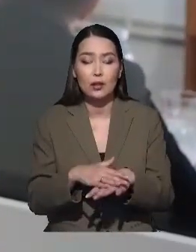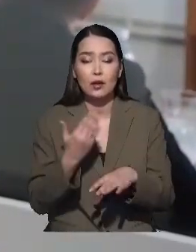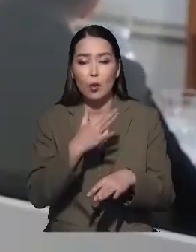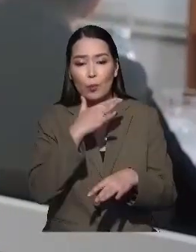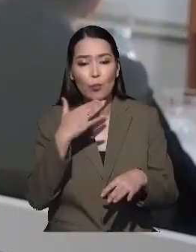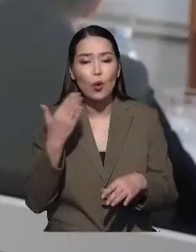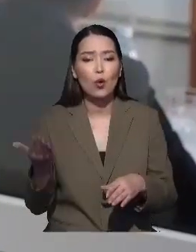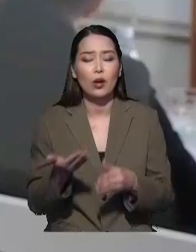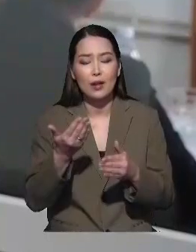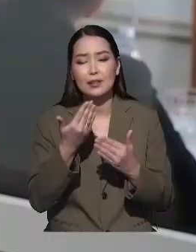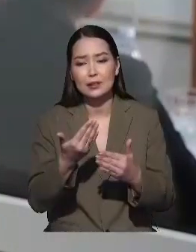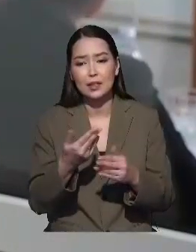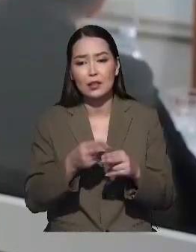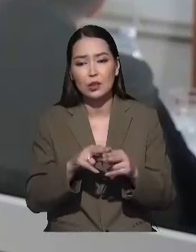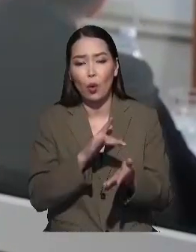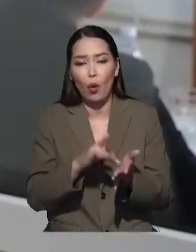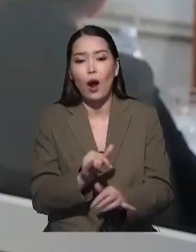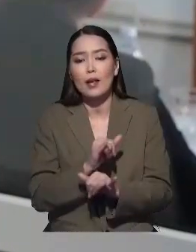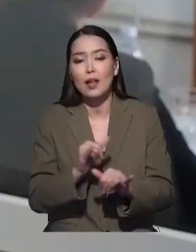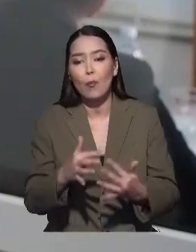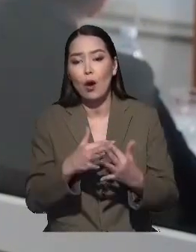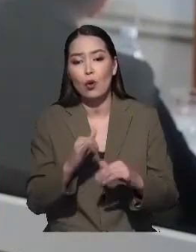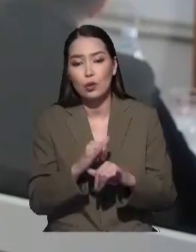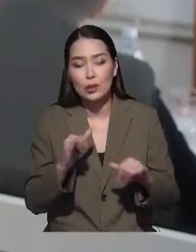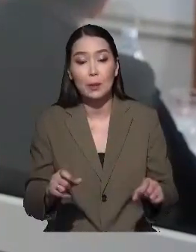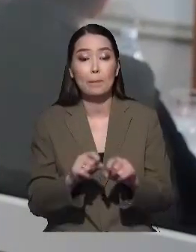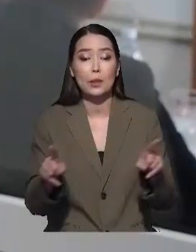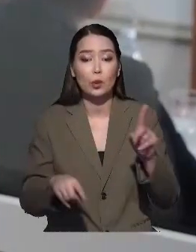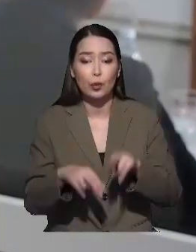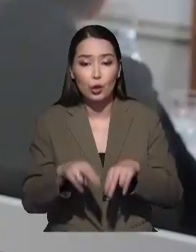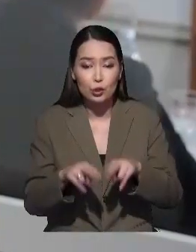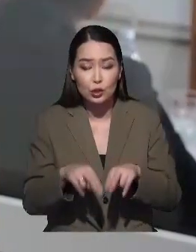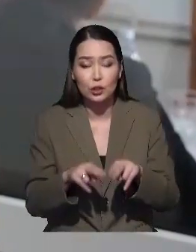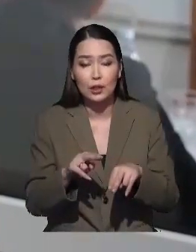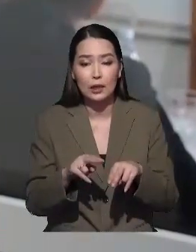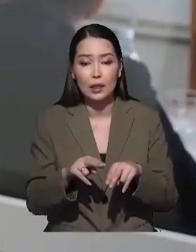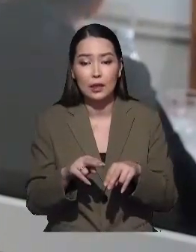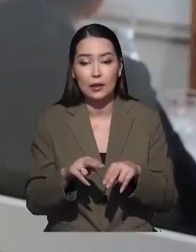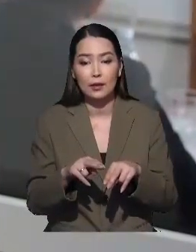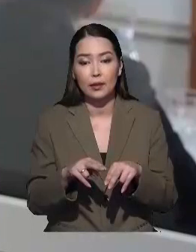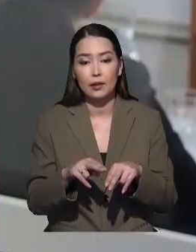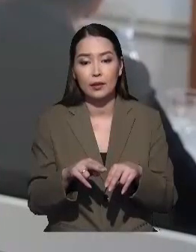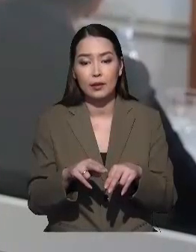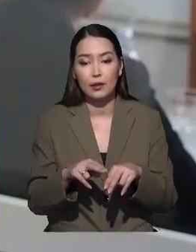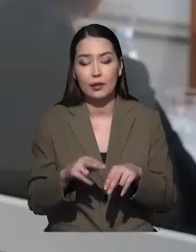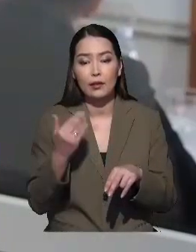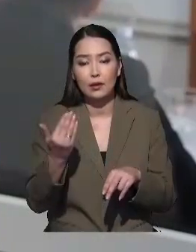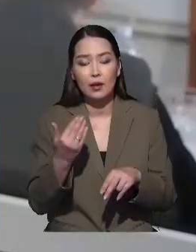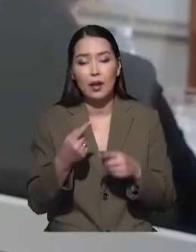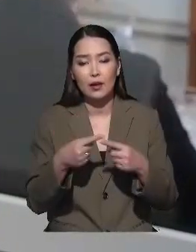ол инфрақұрылымдық даму мәселелері, мектеп құрылысы және де баспанамен қамтамасыз